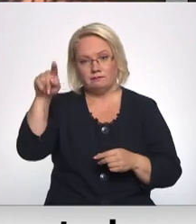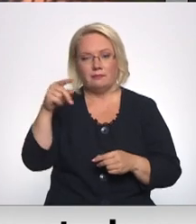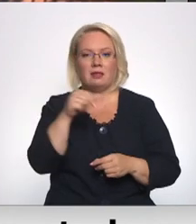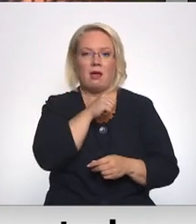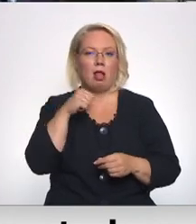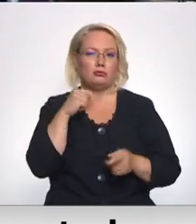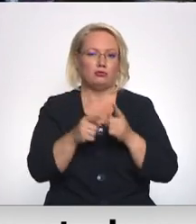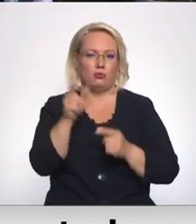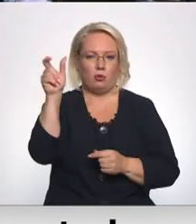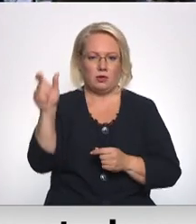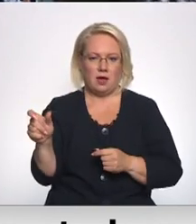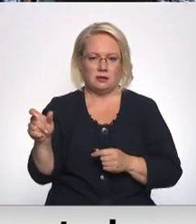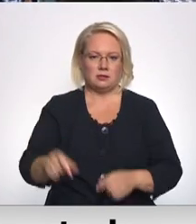skolotājas.